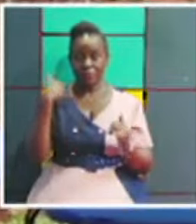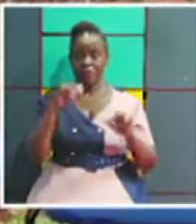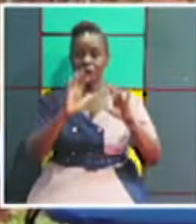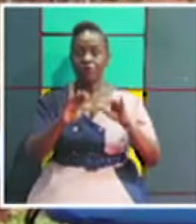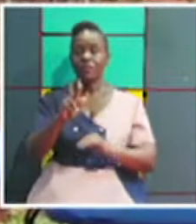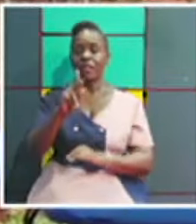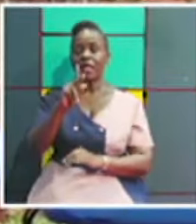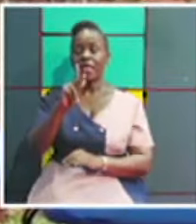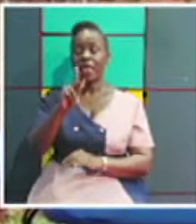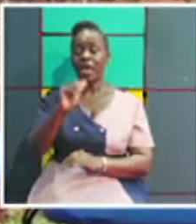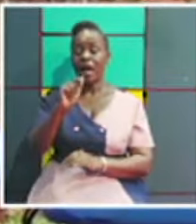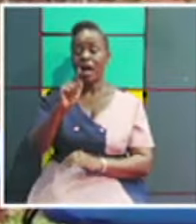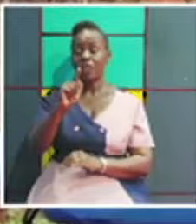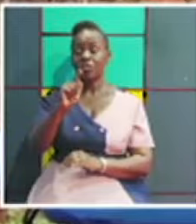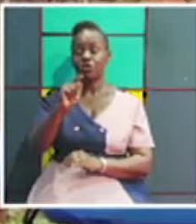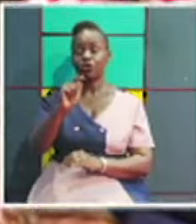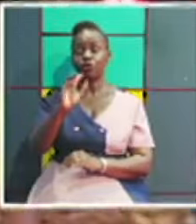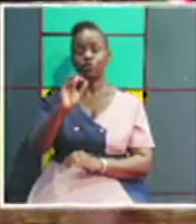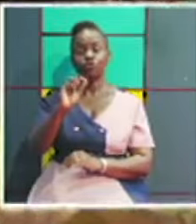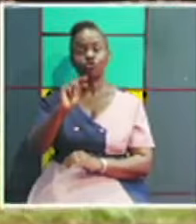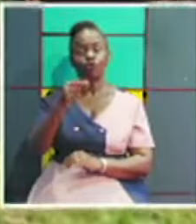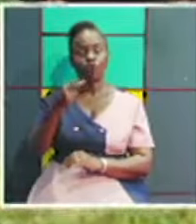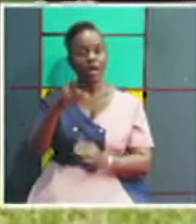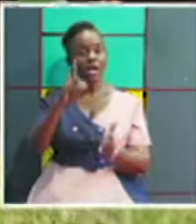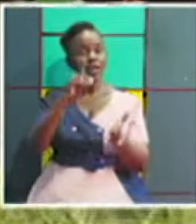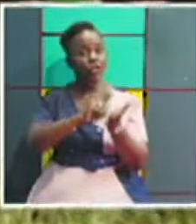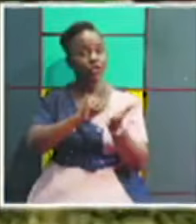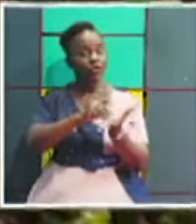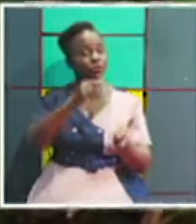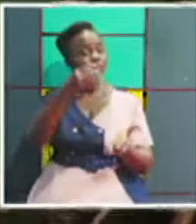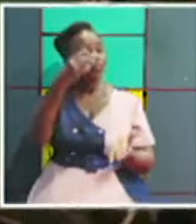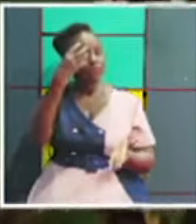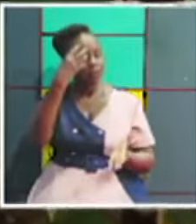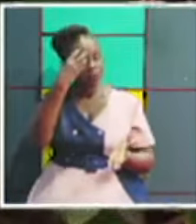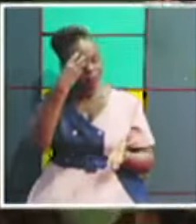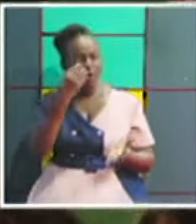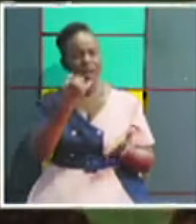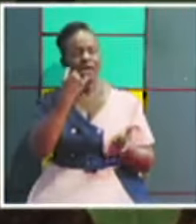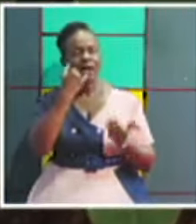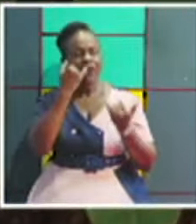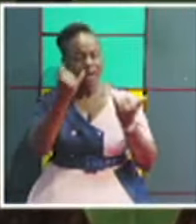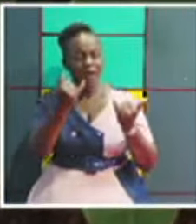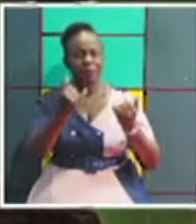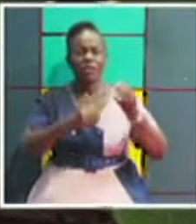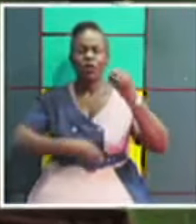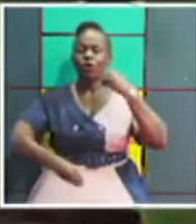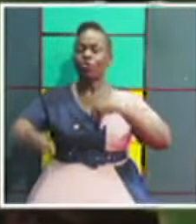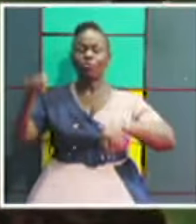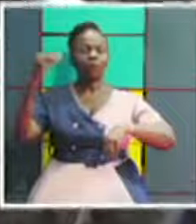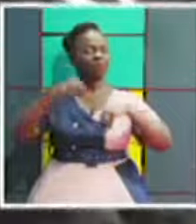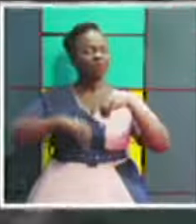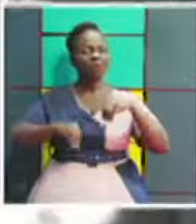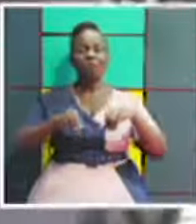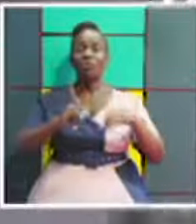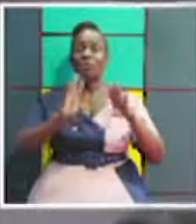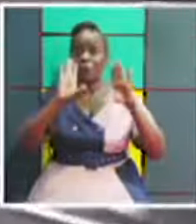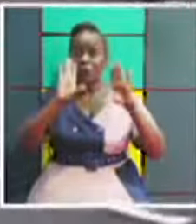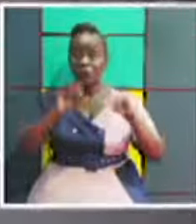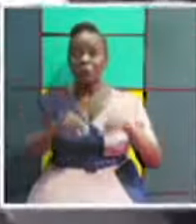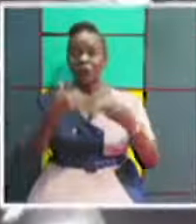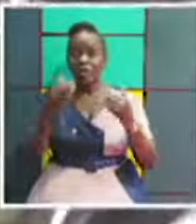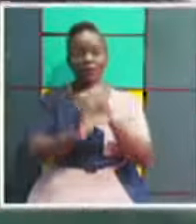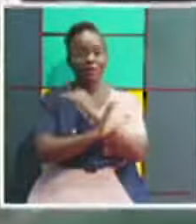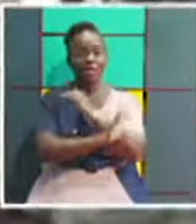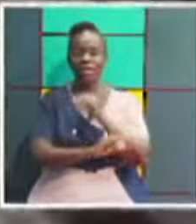Forum for Democratic Change Dr. Kiiza Besigye ategeezezza nti obuli bw'enguzi si bwakuggwaawo kati mu ggwanga kubanga enguzi yava